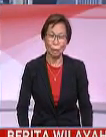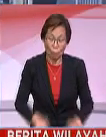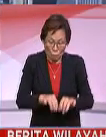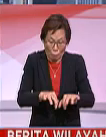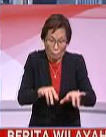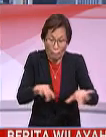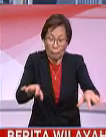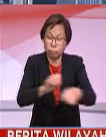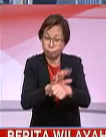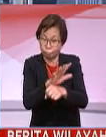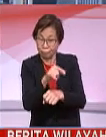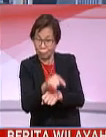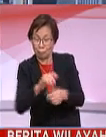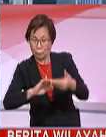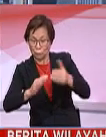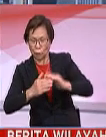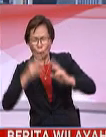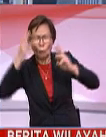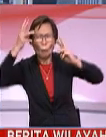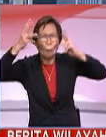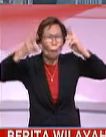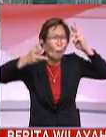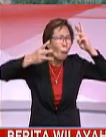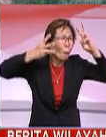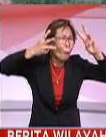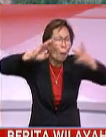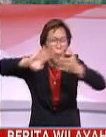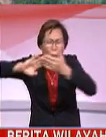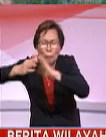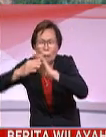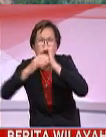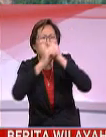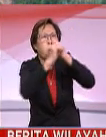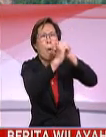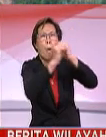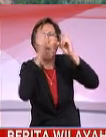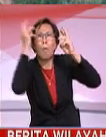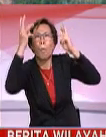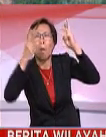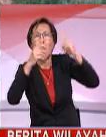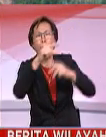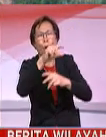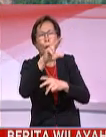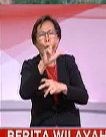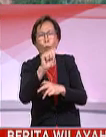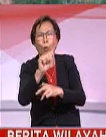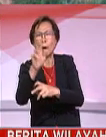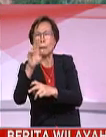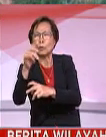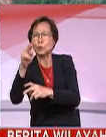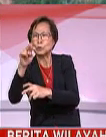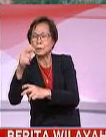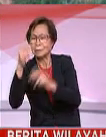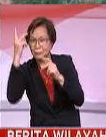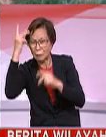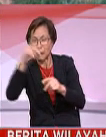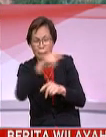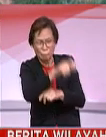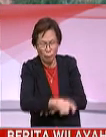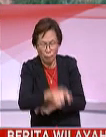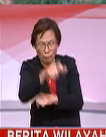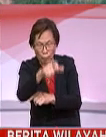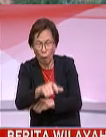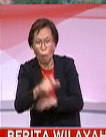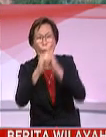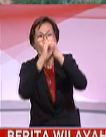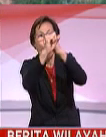Penularan COVID-19 turut menjadi kerisauan masyarakat orang asli di Gua Musang, Kelantan. Penduduk orang asli Batik